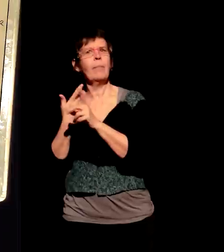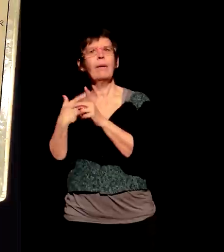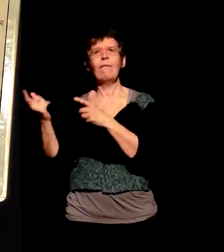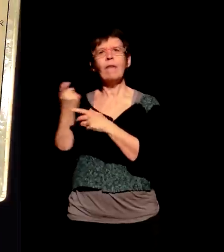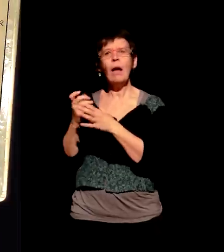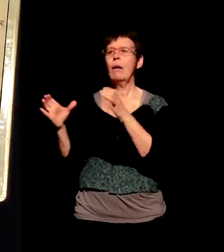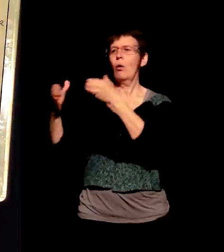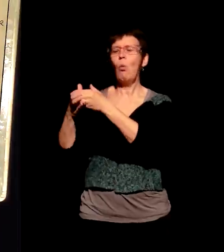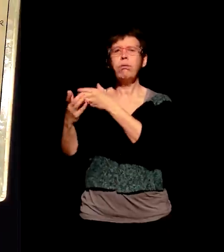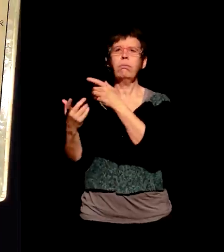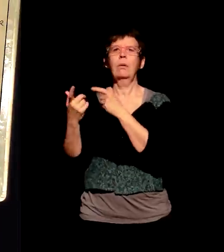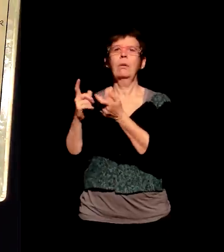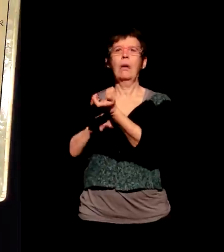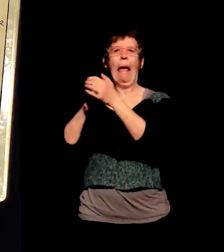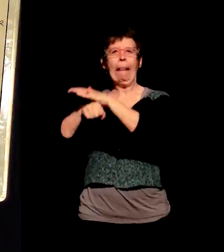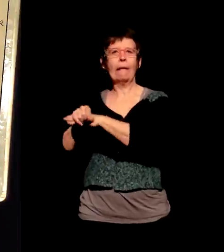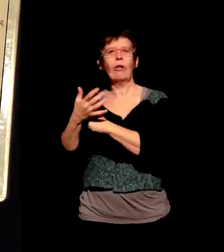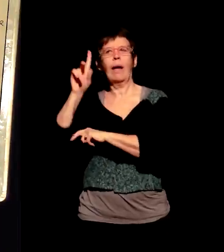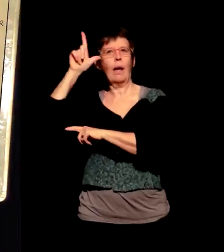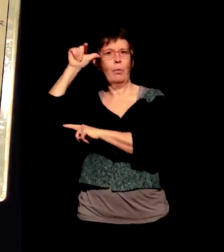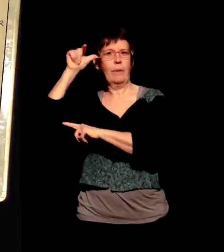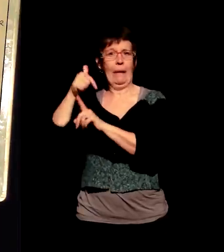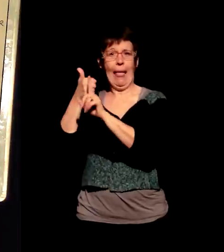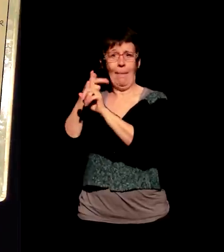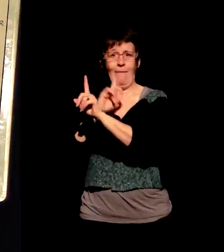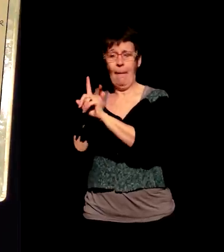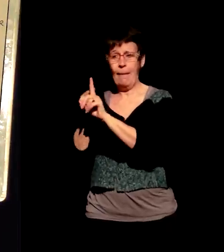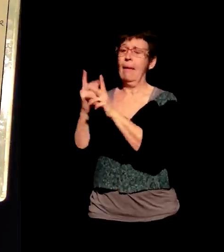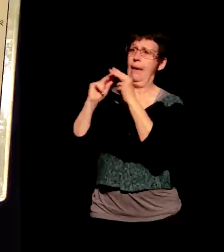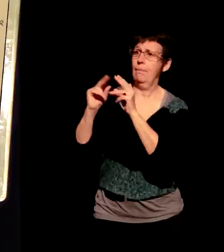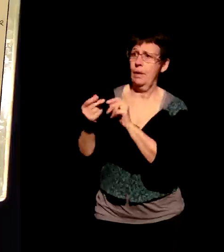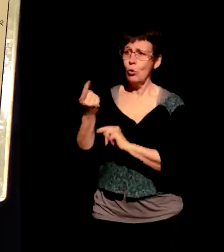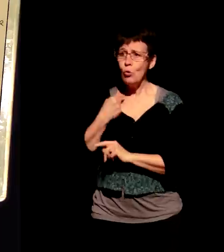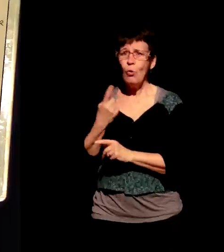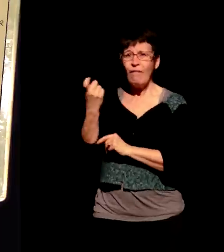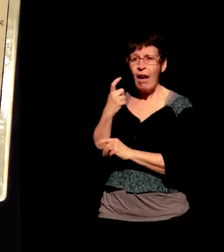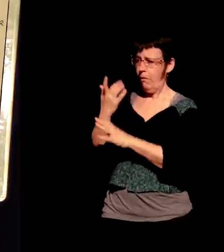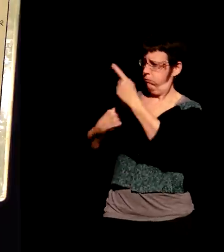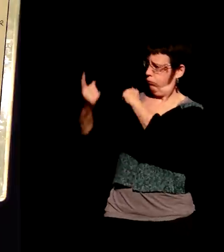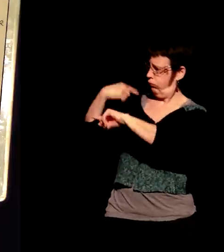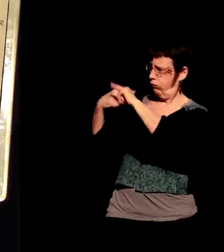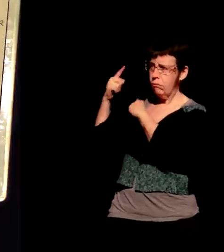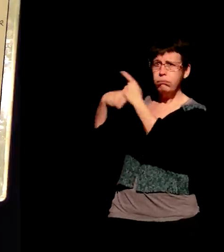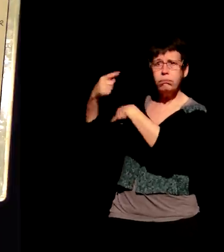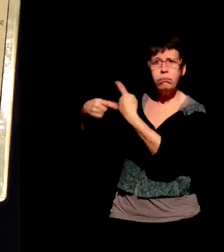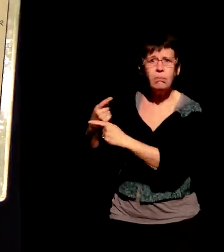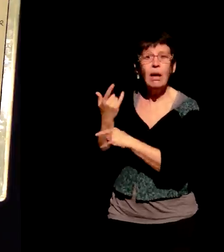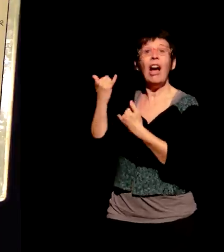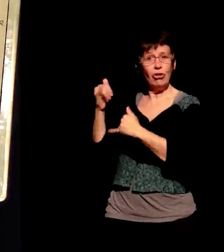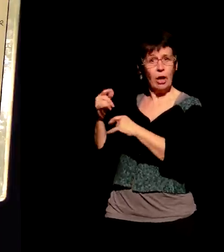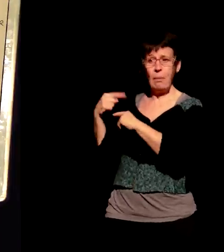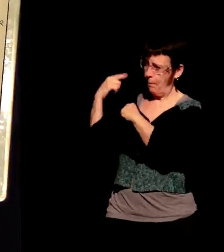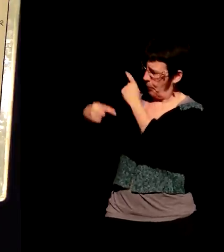dit, nous qui sommes enfants, petits-enfants, arrière-petits-enfants d'Algériens, mais nous sommes français depuis plusieurs générations, vous continuez